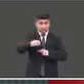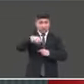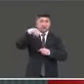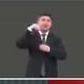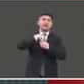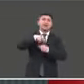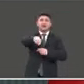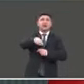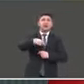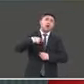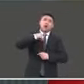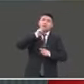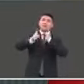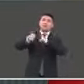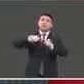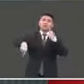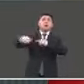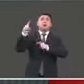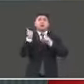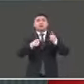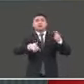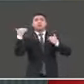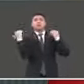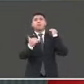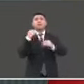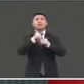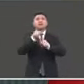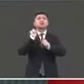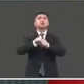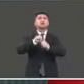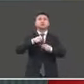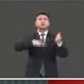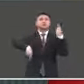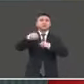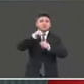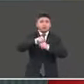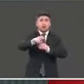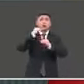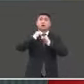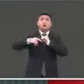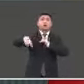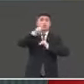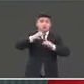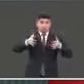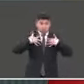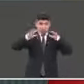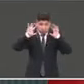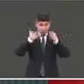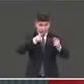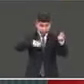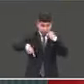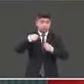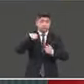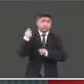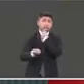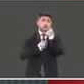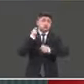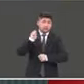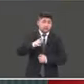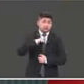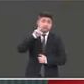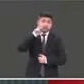Ahmet Telli alanlarını da kullanarak İş dünyasının ve halkımızın moralini bozmaya çalışıyor